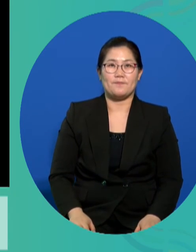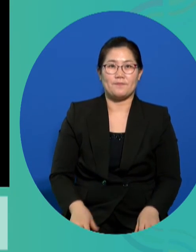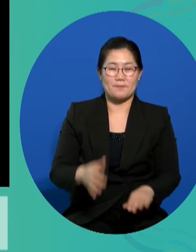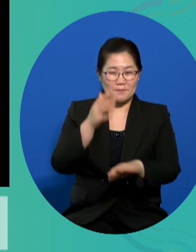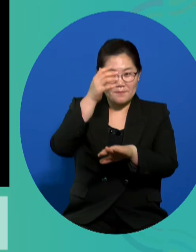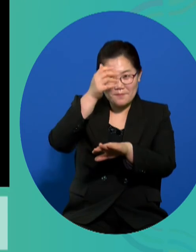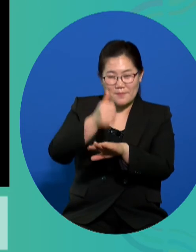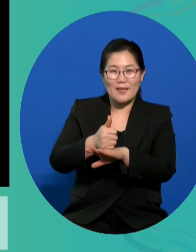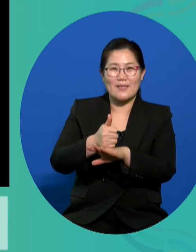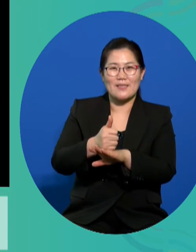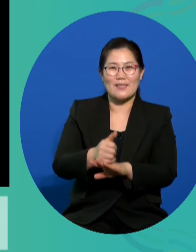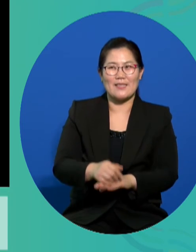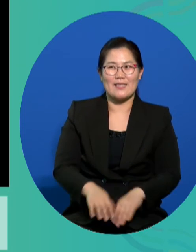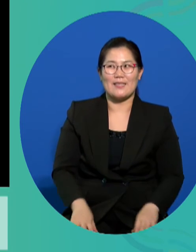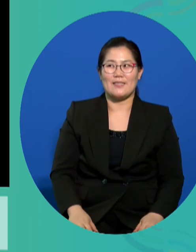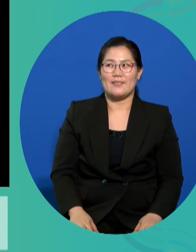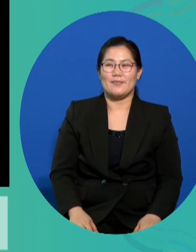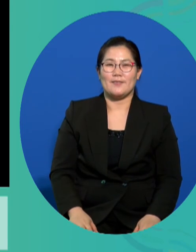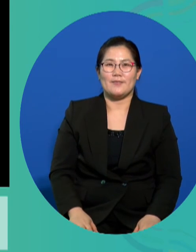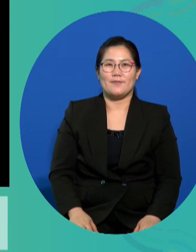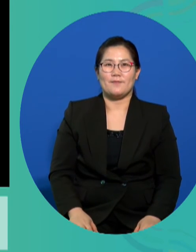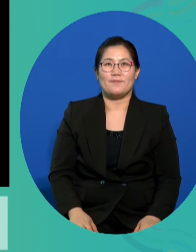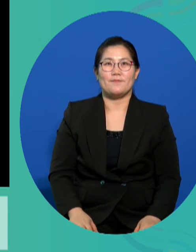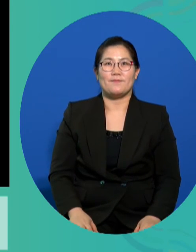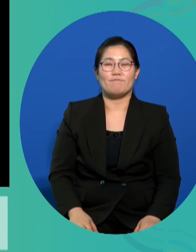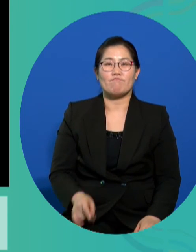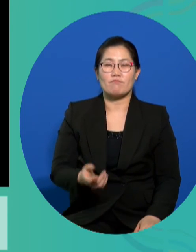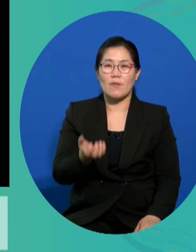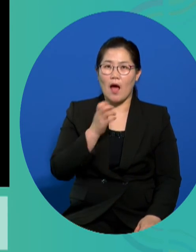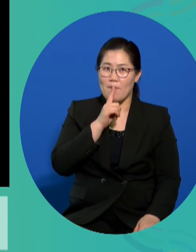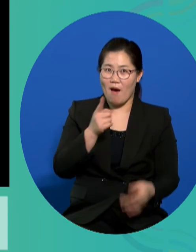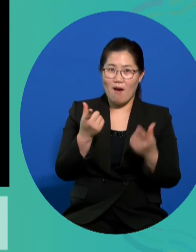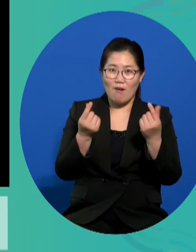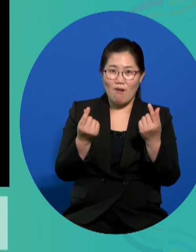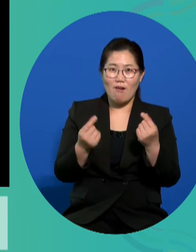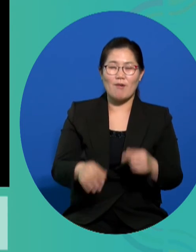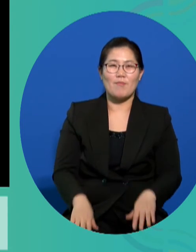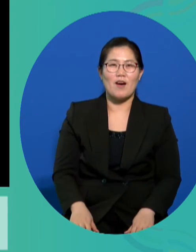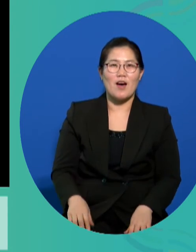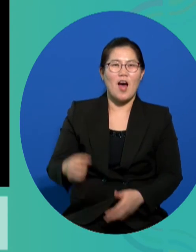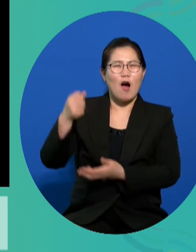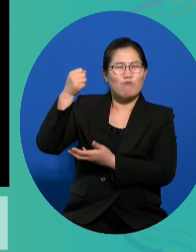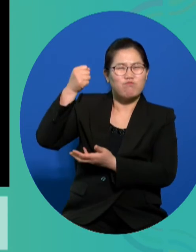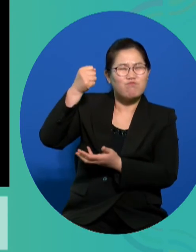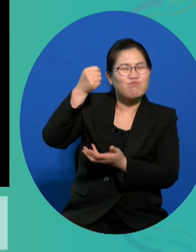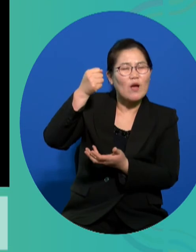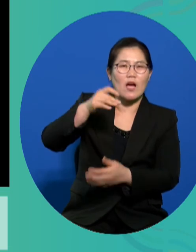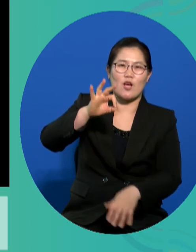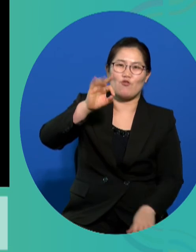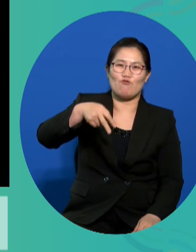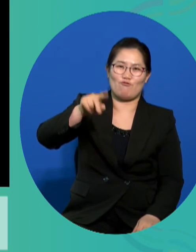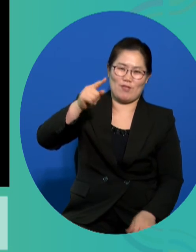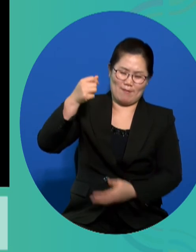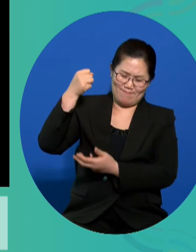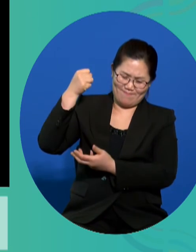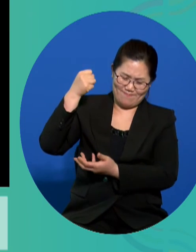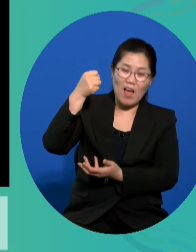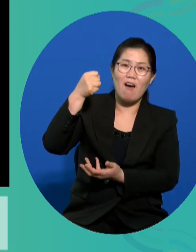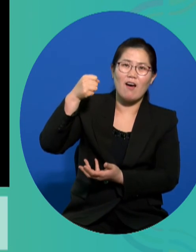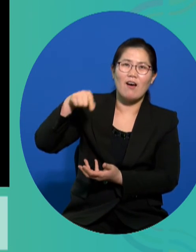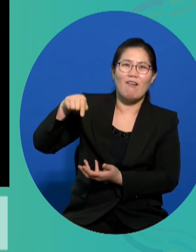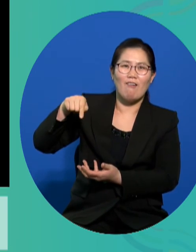3분만 더 하겠습니다. 자, 우리가 보면 아까 말씀드렸듯이 이제 그 유산이라는 것이 상당히 많이 봤지만